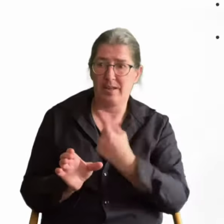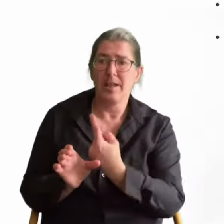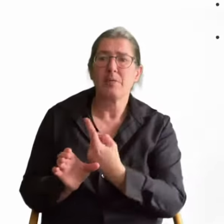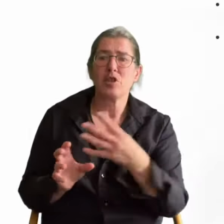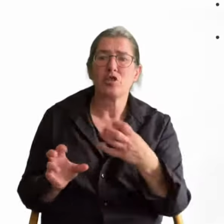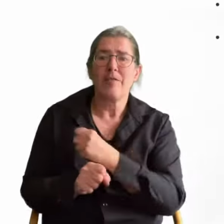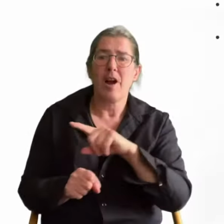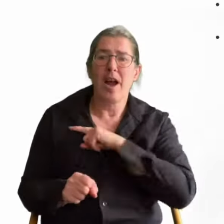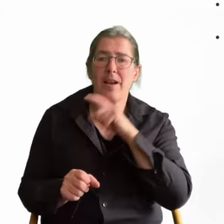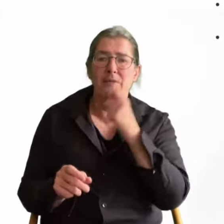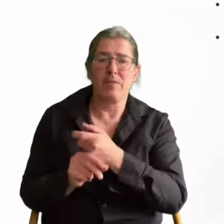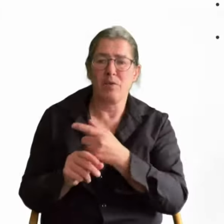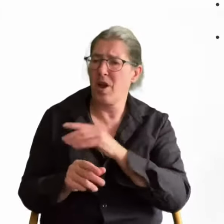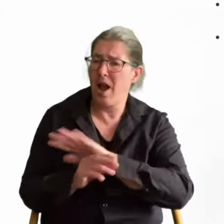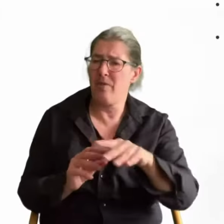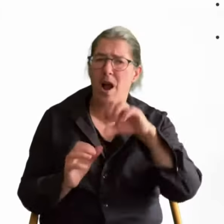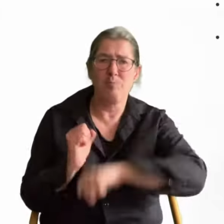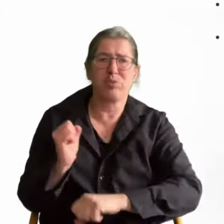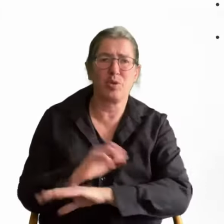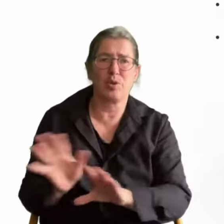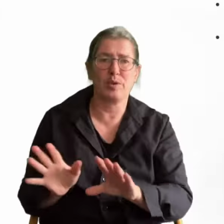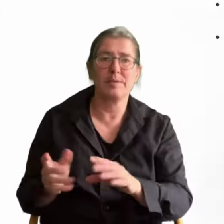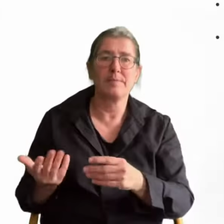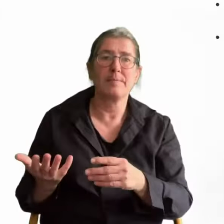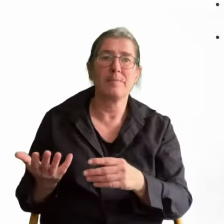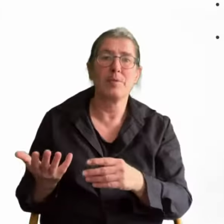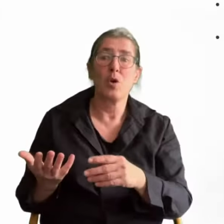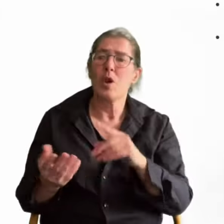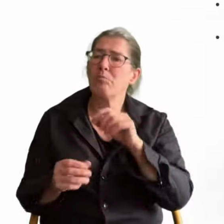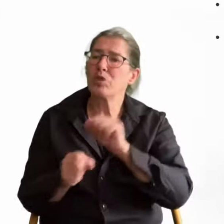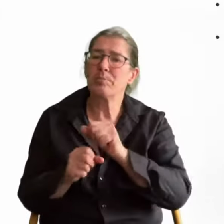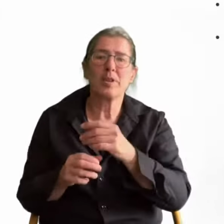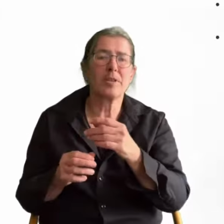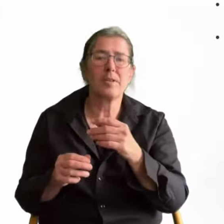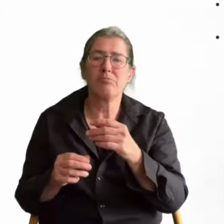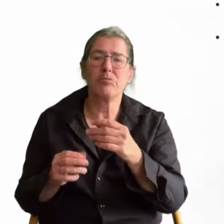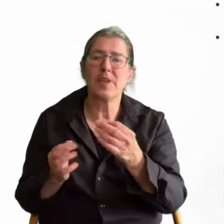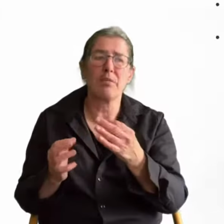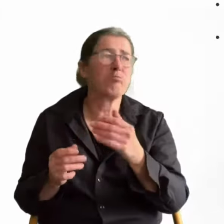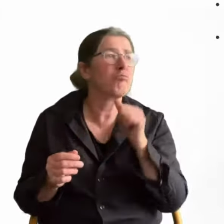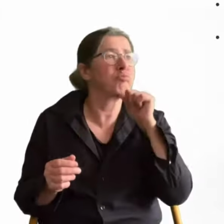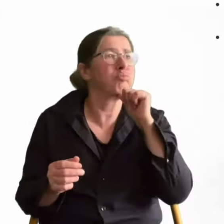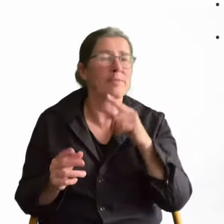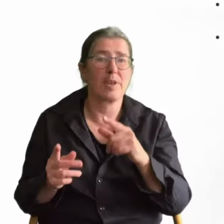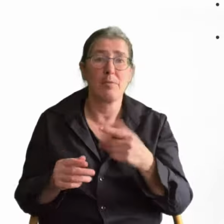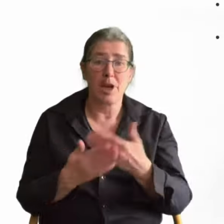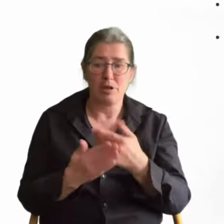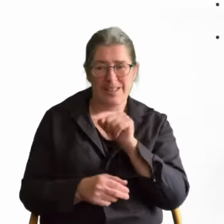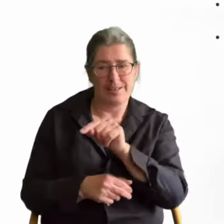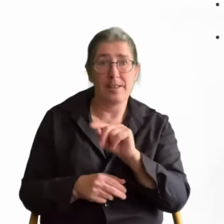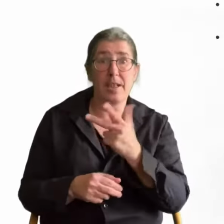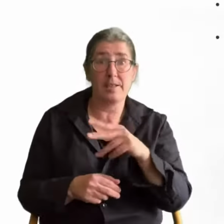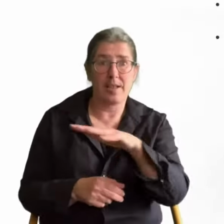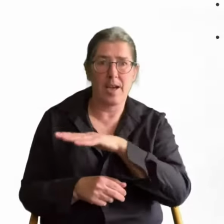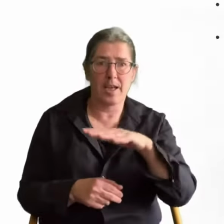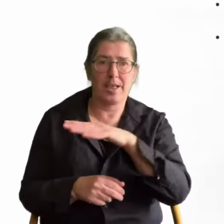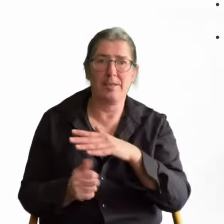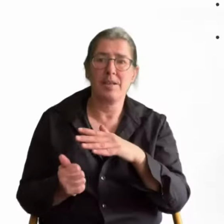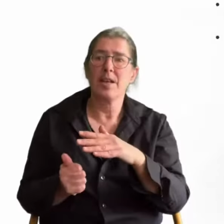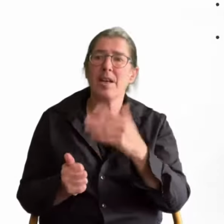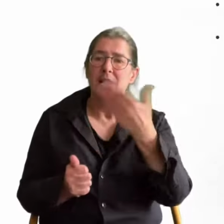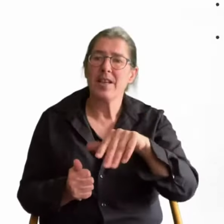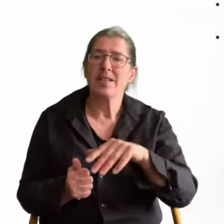eigenverantwortlich handeln und einfach abbrechen oder bestimmte dinge nicht tun das waren zum beispiel im dritten reich das waren zb im